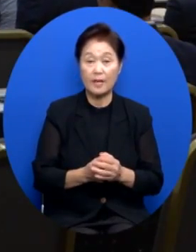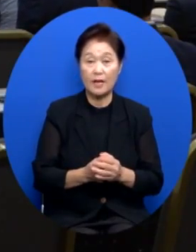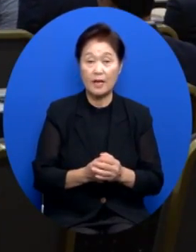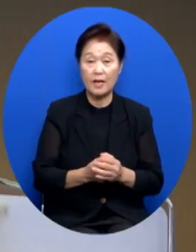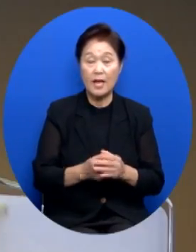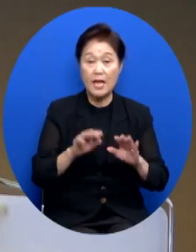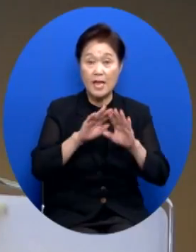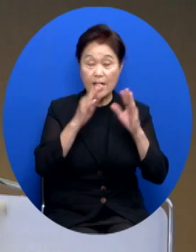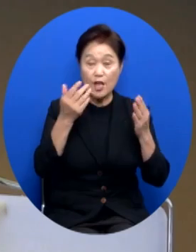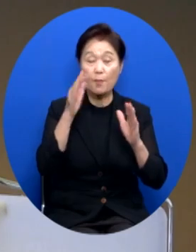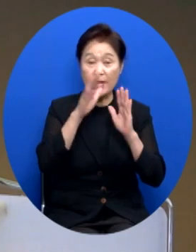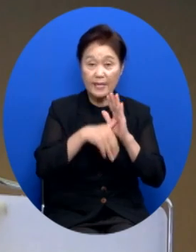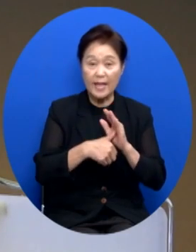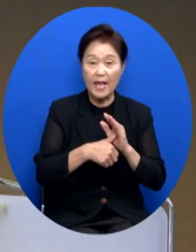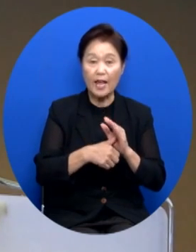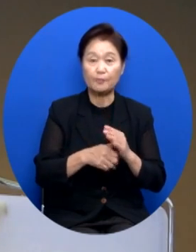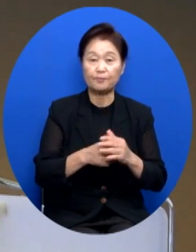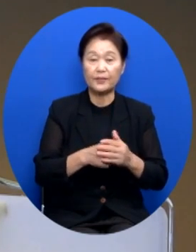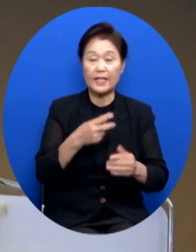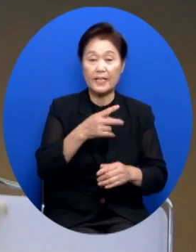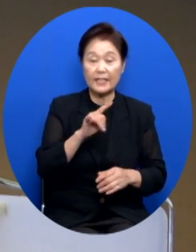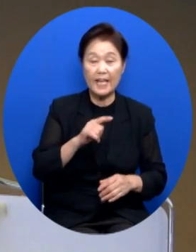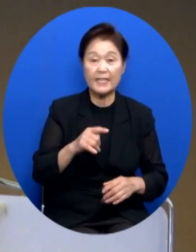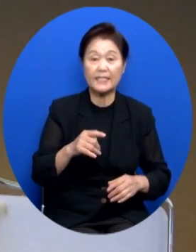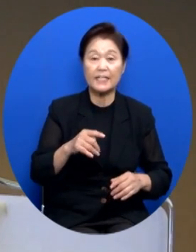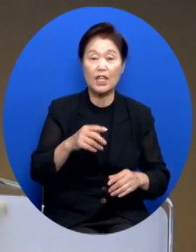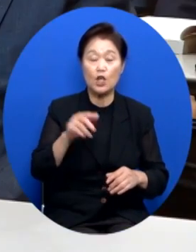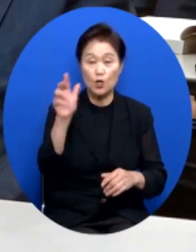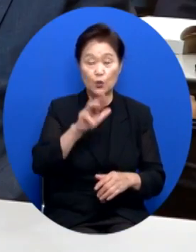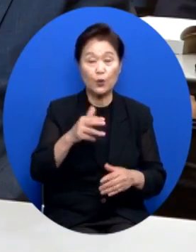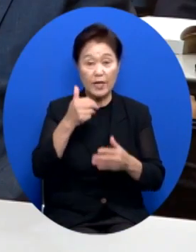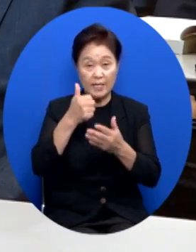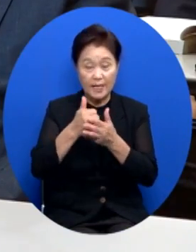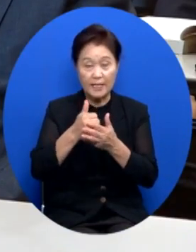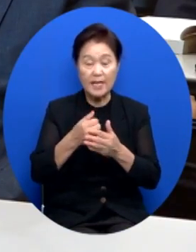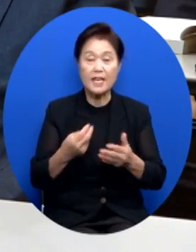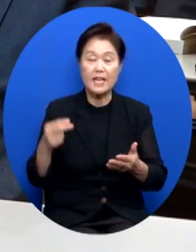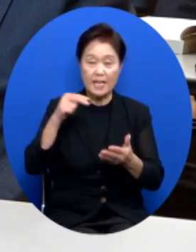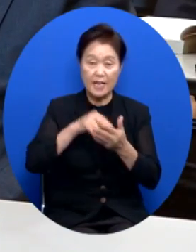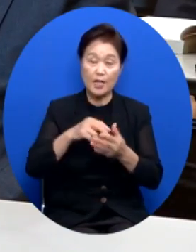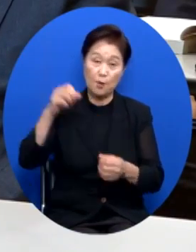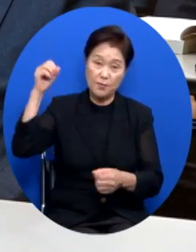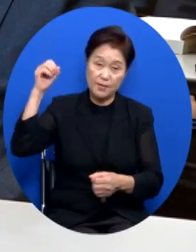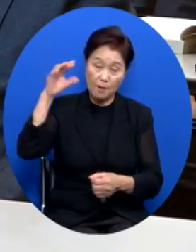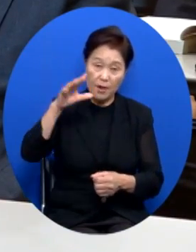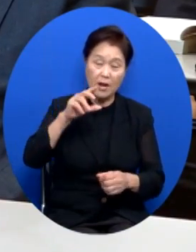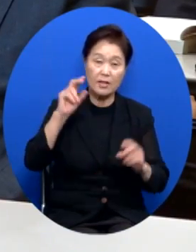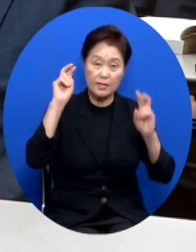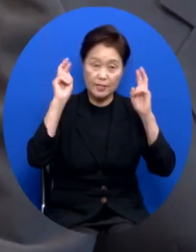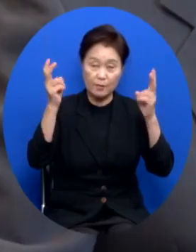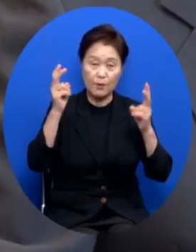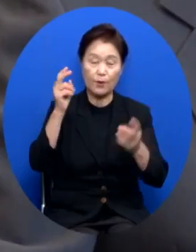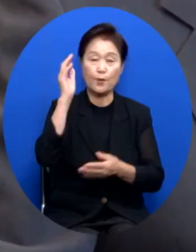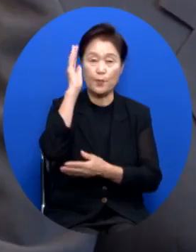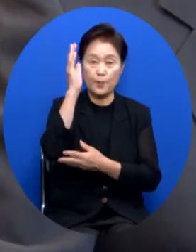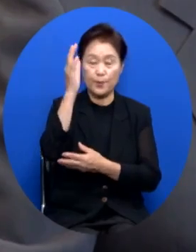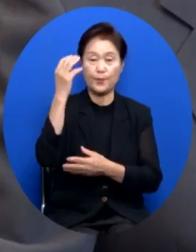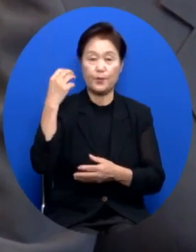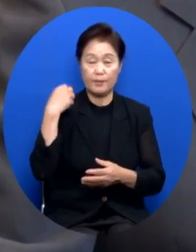정기총회 개회예배에서는 예장 대신 임병무 총회장이 일어나라 빛을 발하라를 제목으로 말씀을